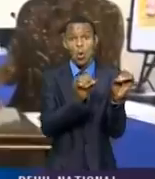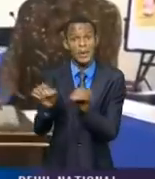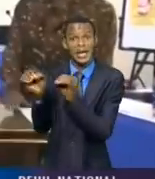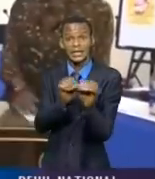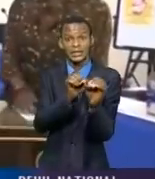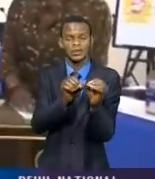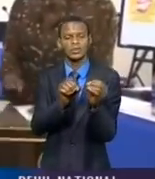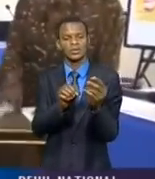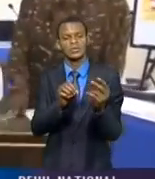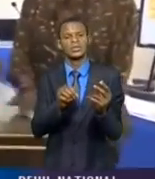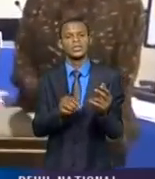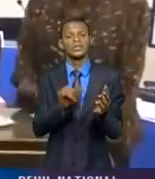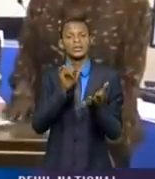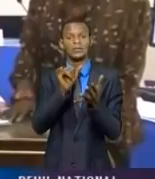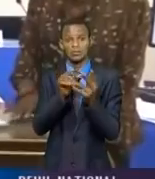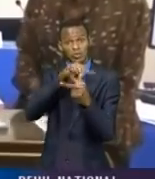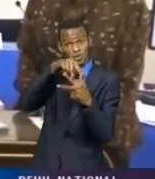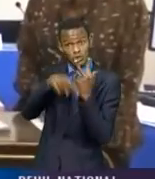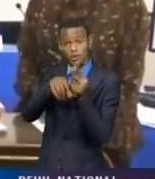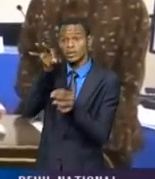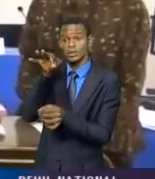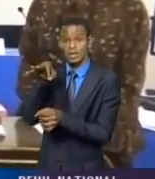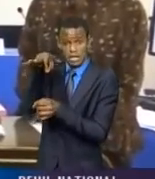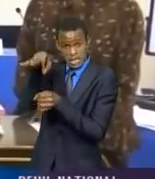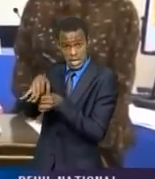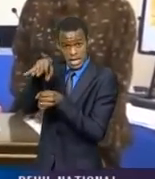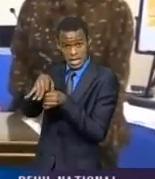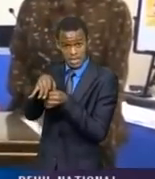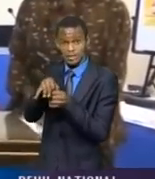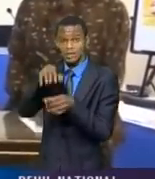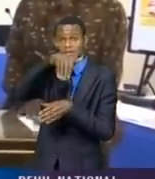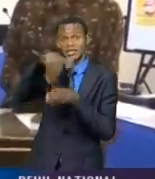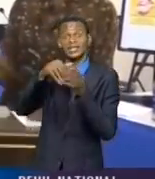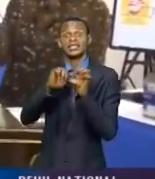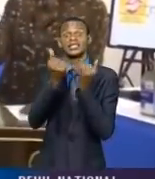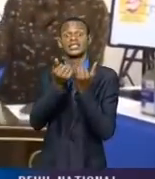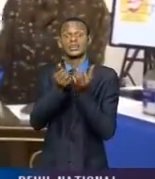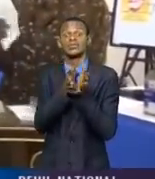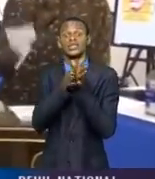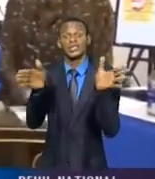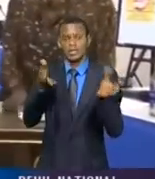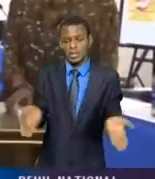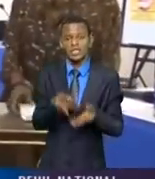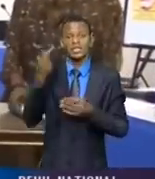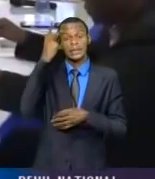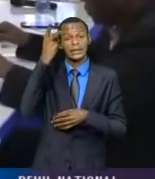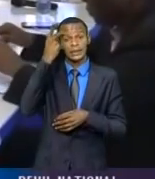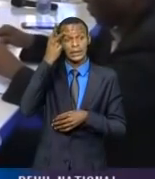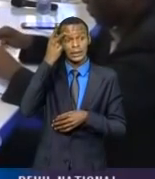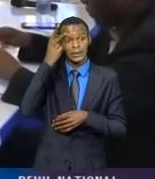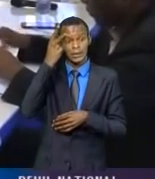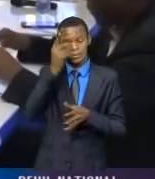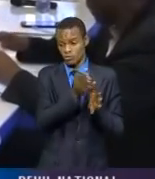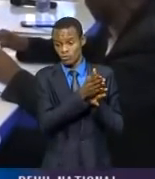assemblée générale élective du directoire national d'hélico femmes organisée le 20 mars dernier à kinshasa durant un mandat de trois ans